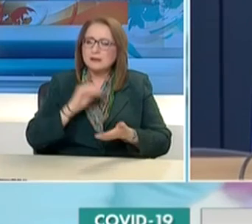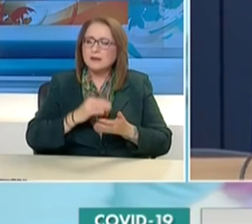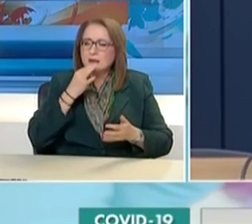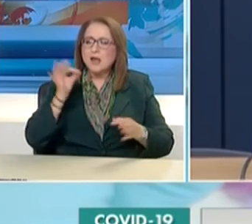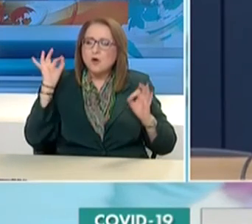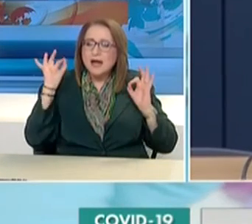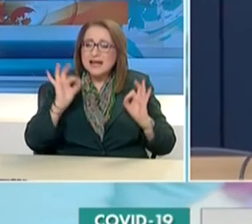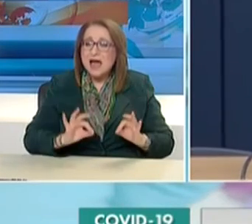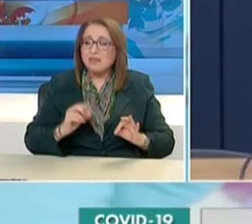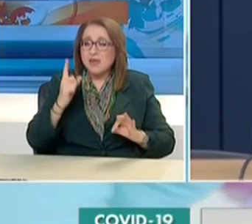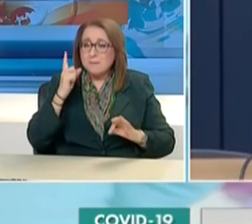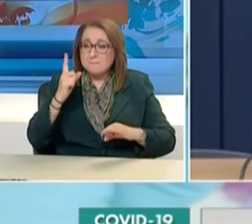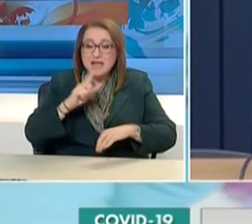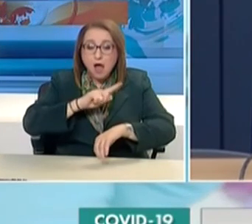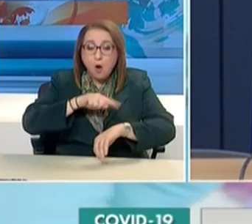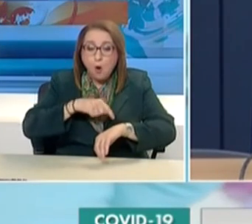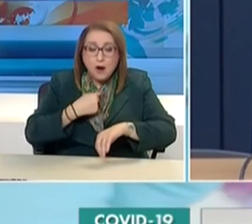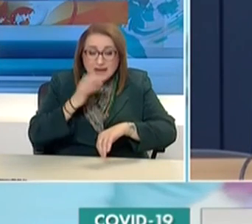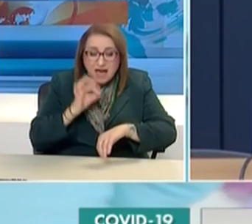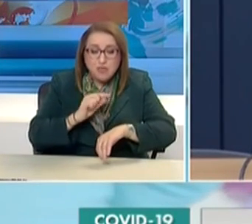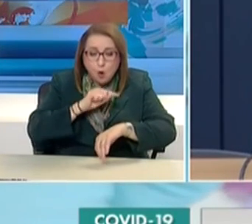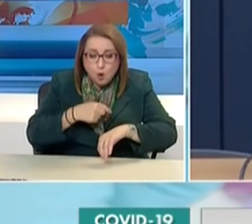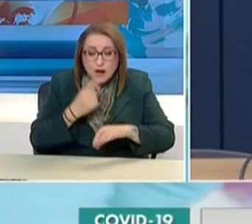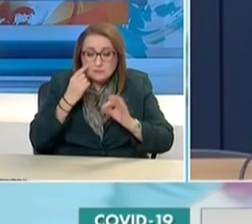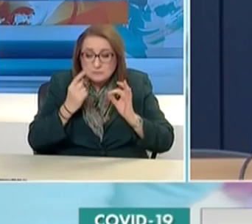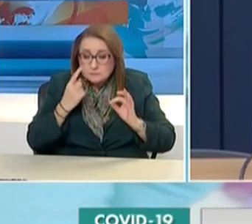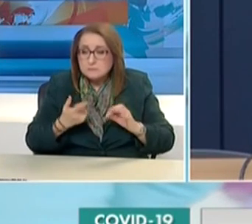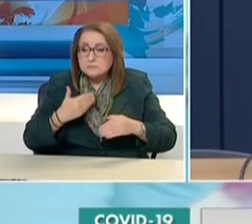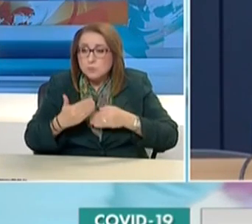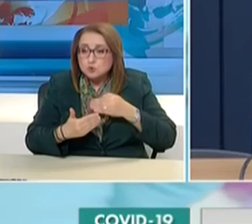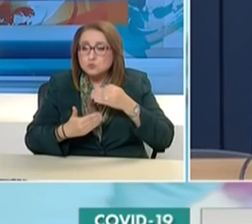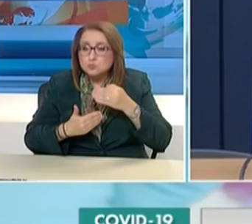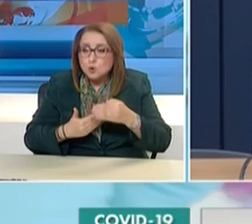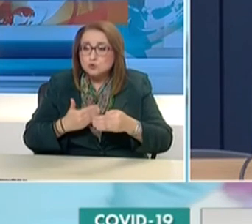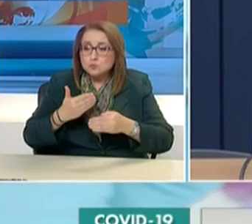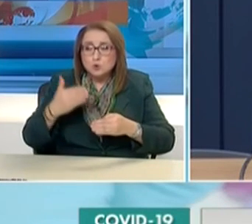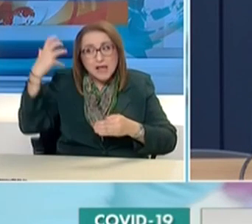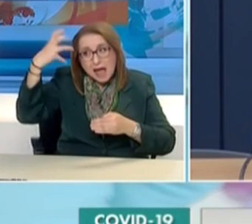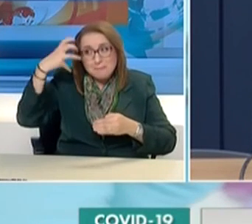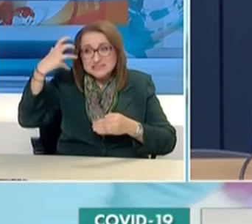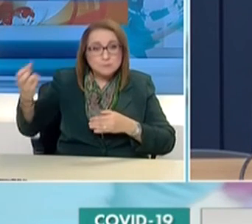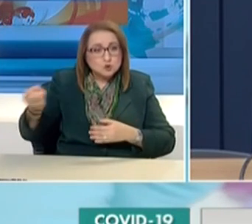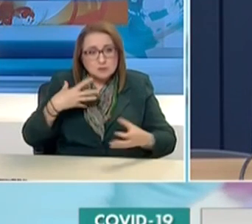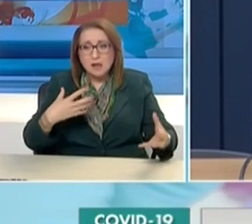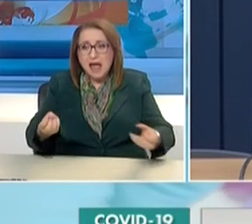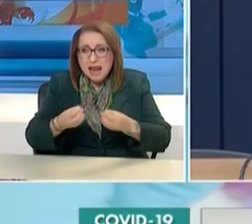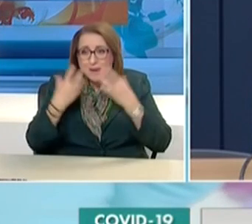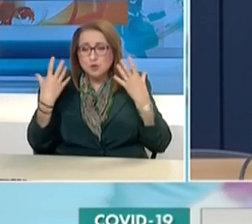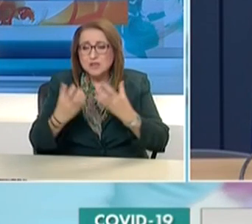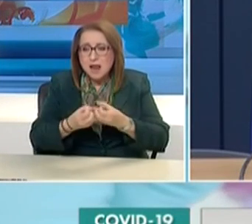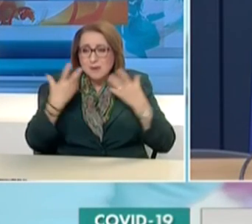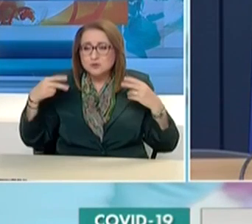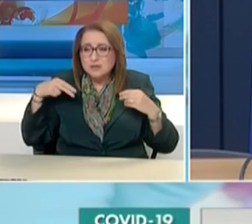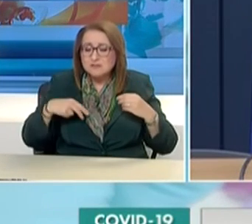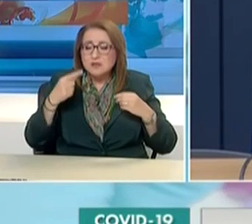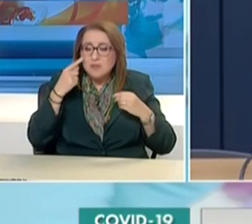ώρα μετράμε τα δεδομένα, είμαστε σε συνεννόηση με την επιστημονική κοινότητα και την ώρα που πρέπει θα κάνουμε εκείνο που πρέπει. Άρα είναι ανοιχτό